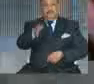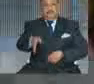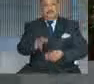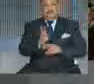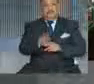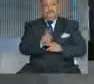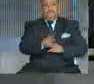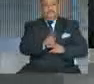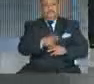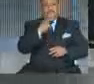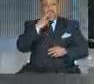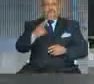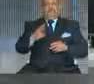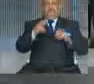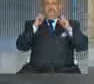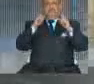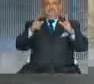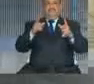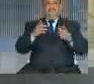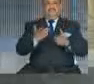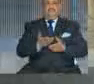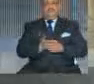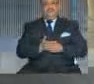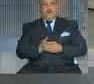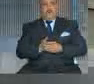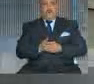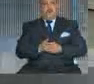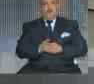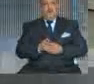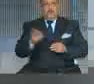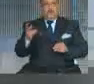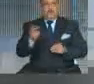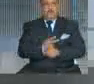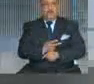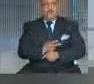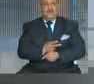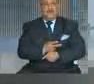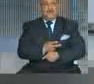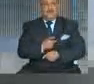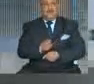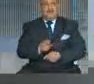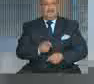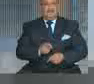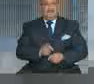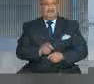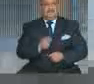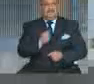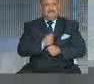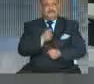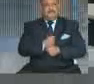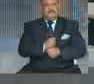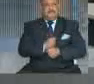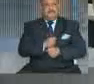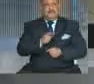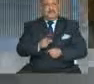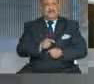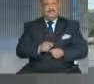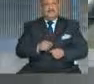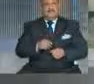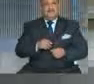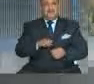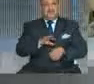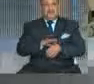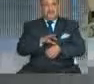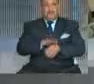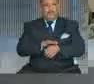حالة من الاحتقان وتنديد بنقص وسائل العلاج والبنية التحتية بمختلف الأقسام بالمستشفى الجهوي